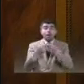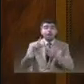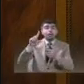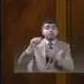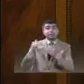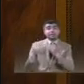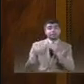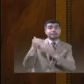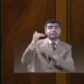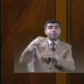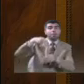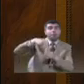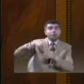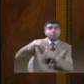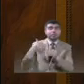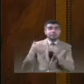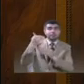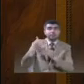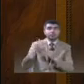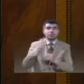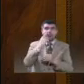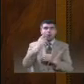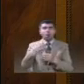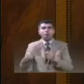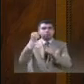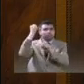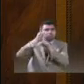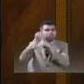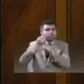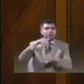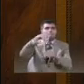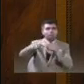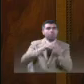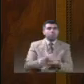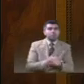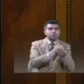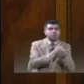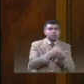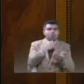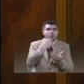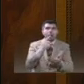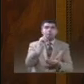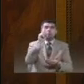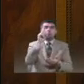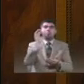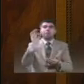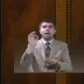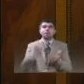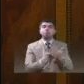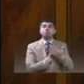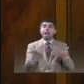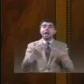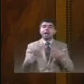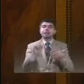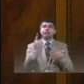كون ما زدناش الثمن ديال المحروقات وعملنا الاصلاح ديال المقايصه، كنا غنحتاجوا 100 مليار ديال الدرهم اخرى، بين